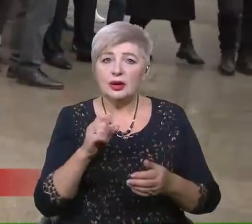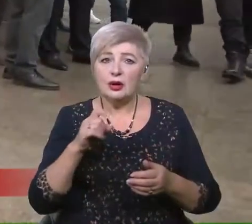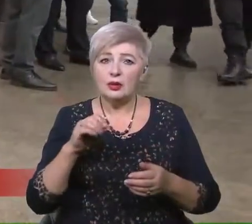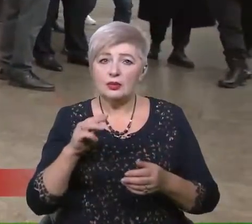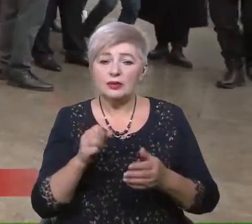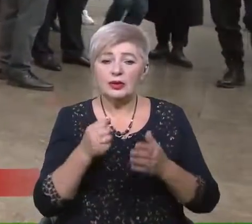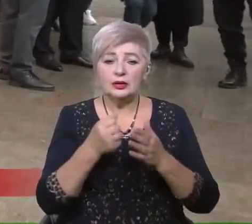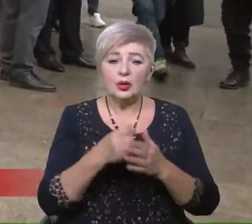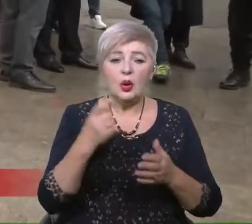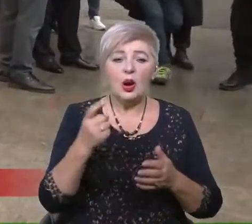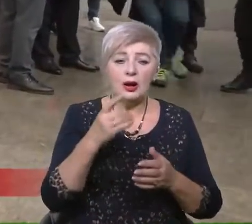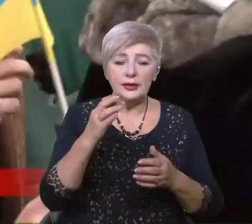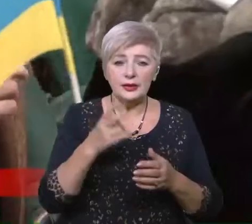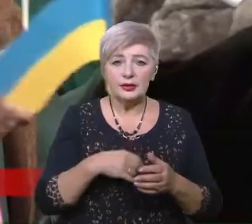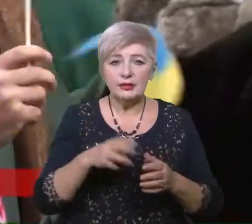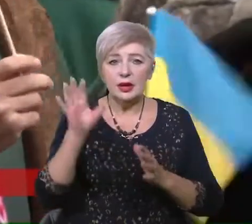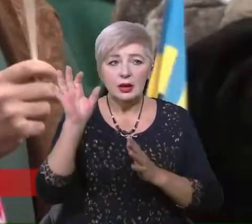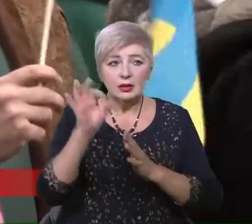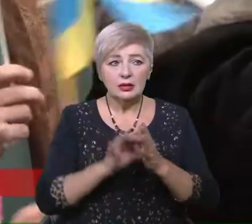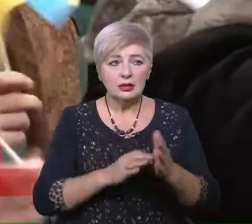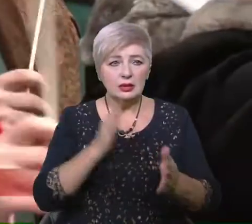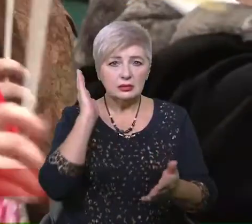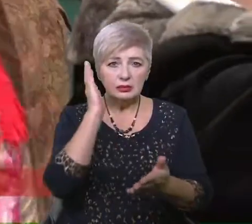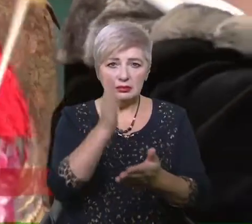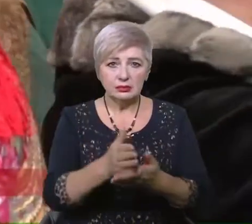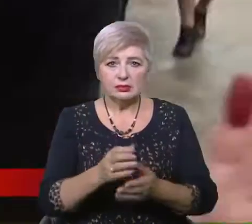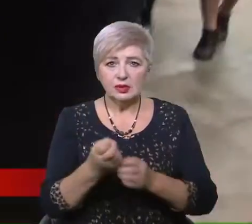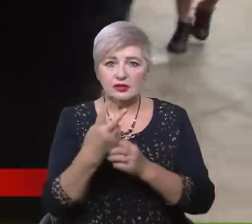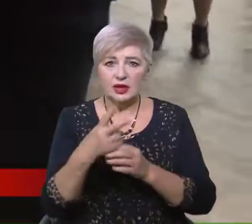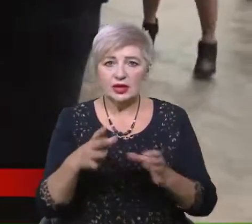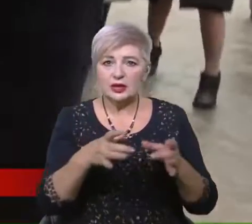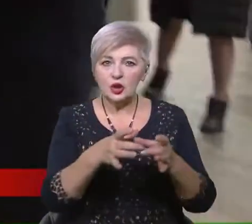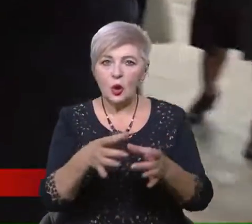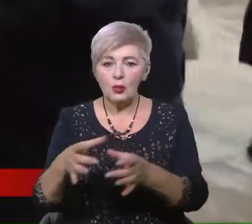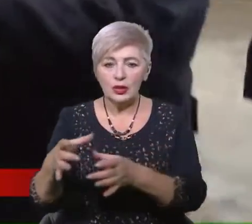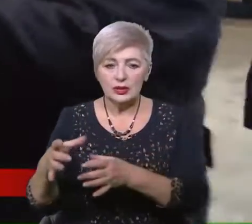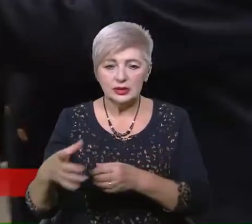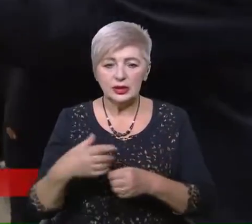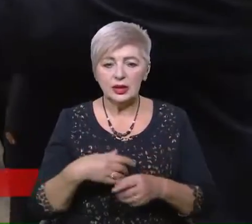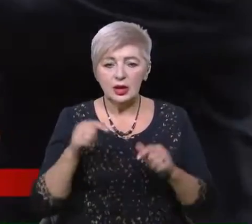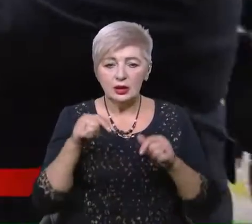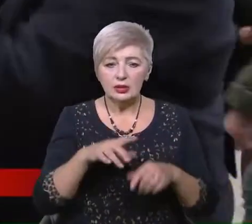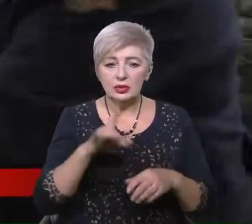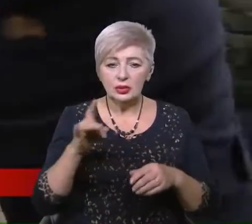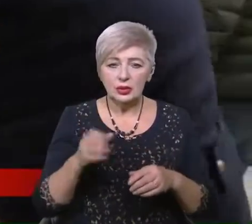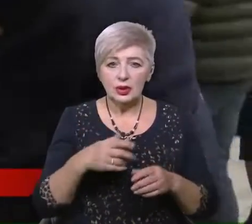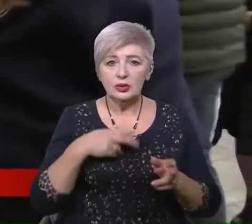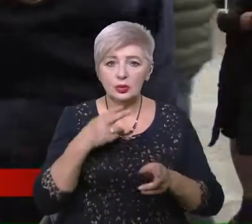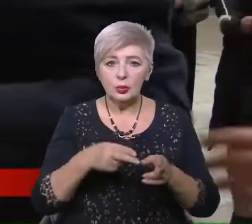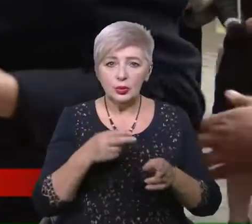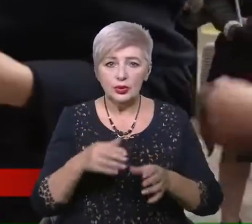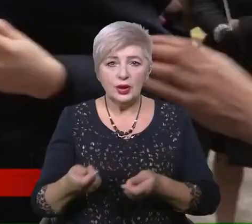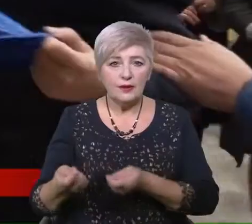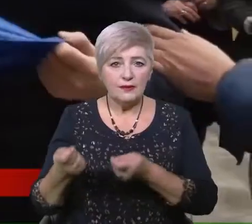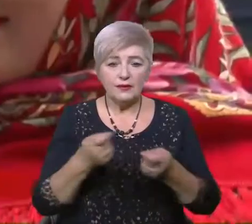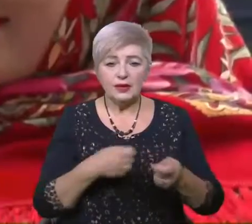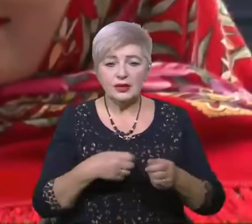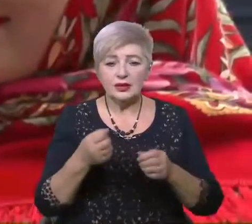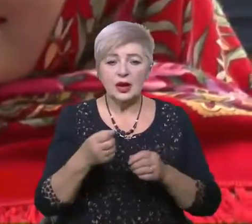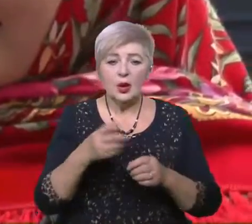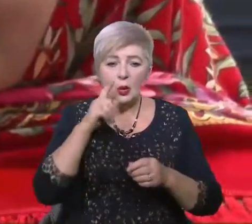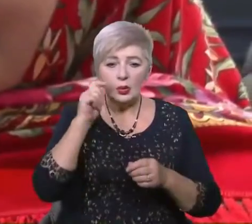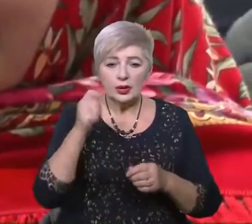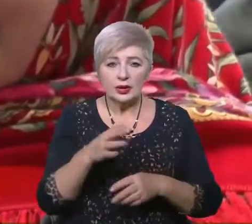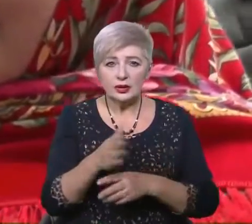шляху проїжджає одразу 12 областей. Цього разу, окрім пасажирів, потяг віз український прапор. Доправити його планують аж до